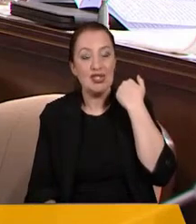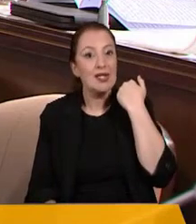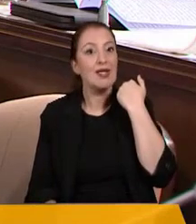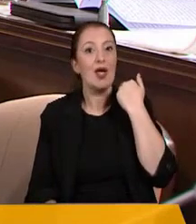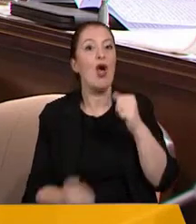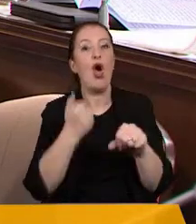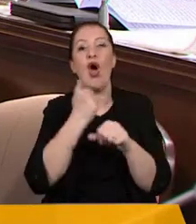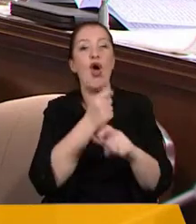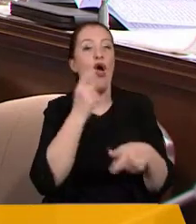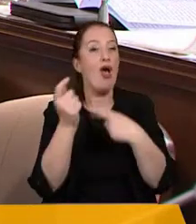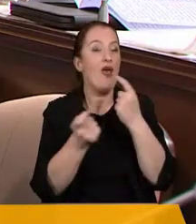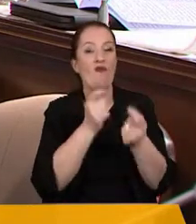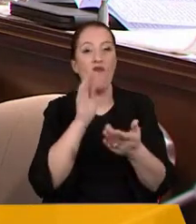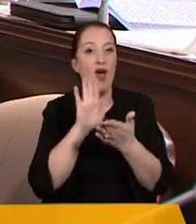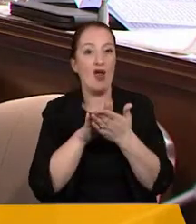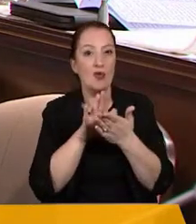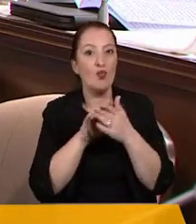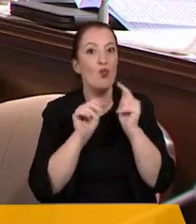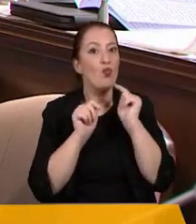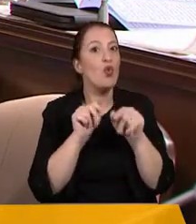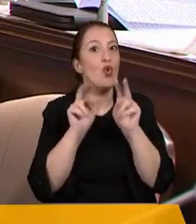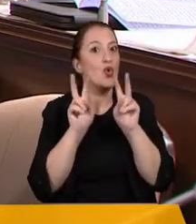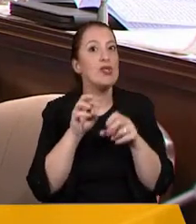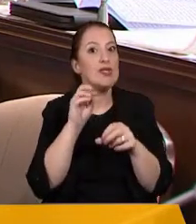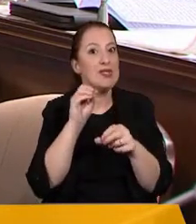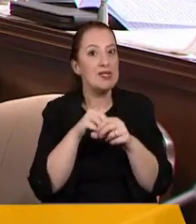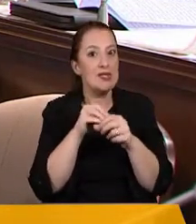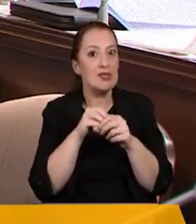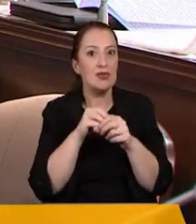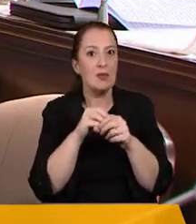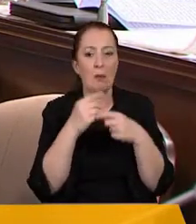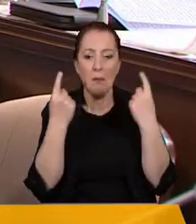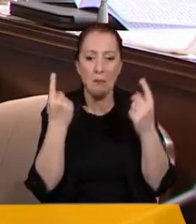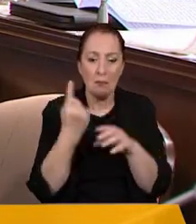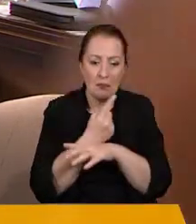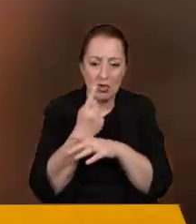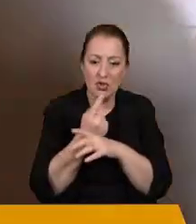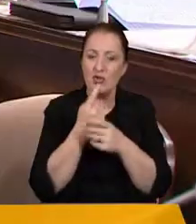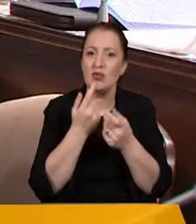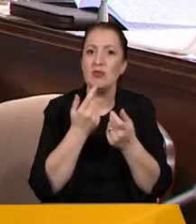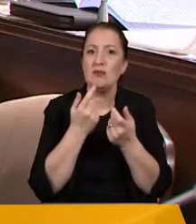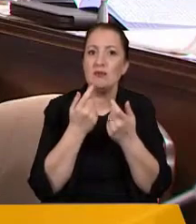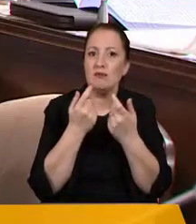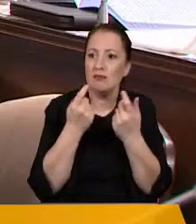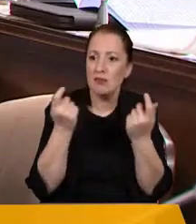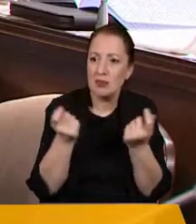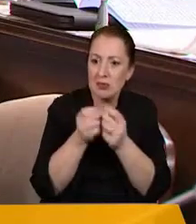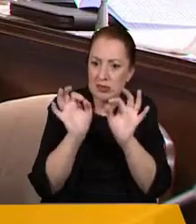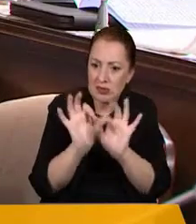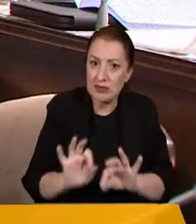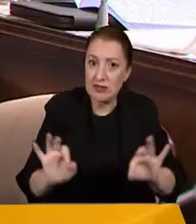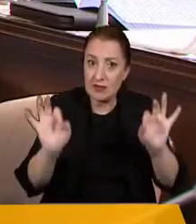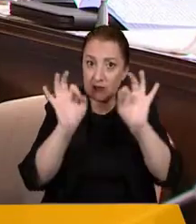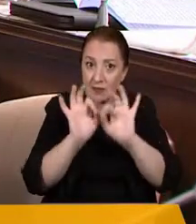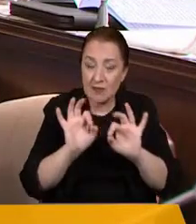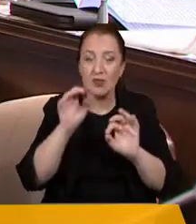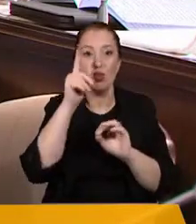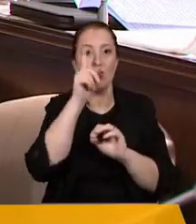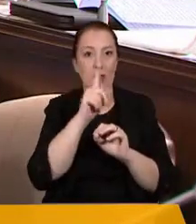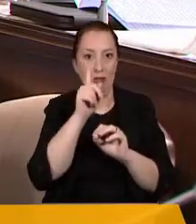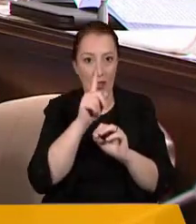görevdeki arkadaşların bu konuyla ilgili kıllarını dahi kıpırdatmaması, bir çaba harcamaması